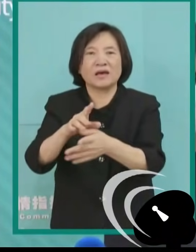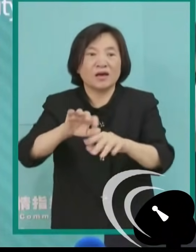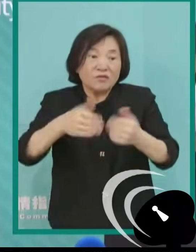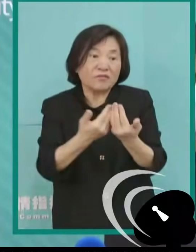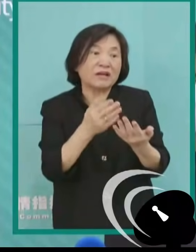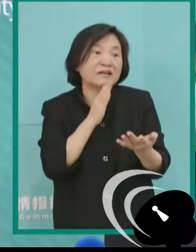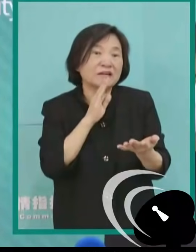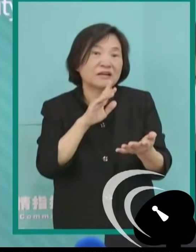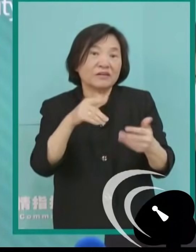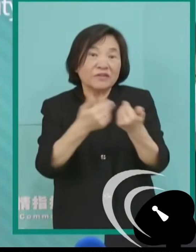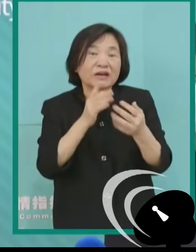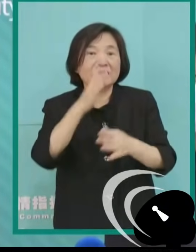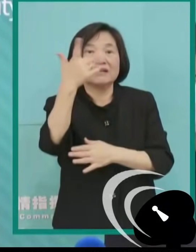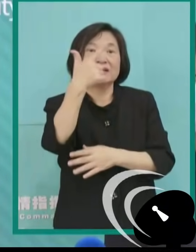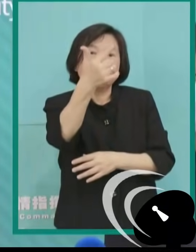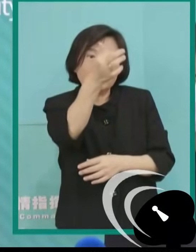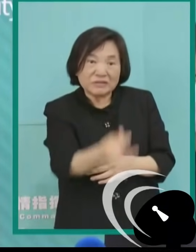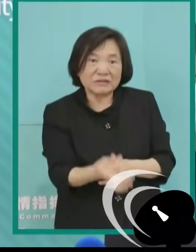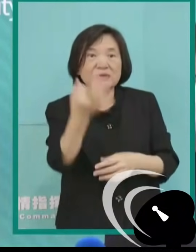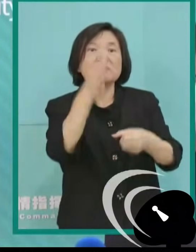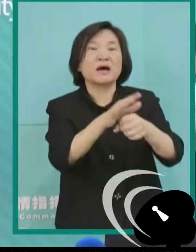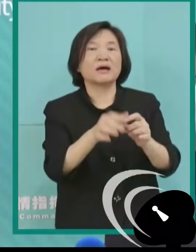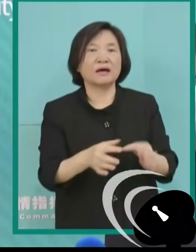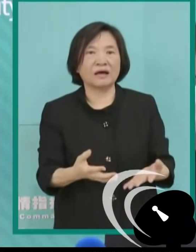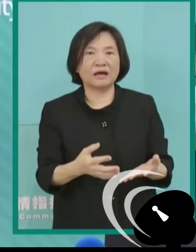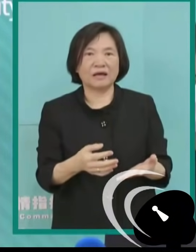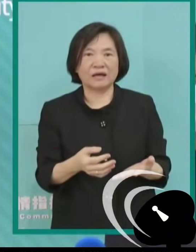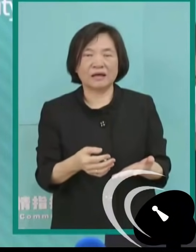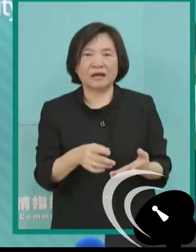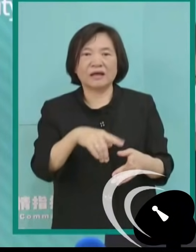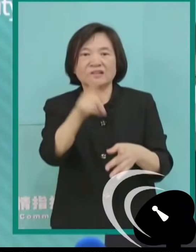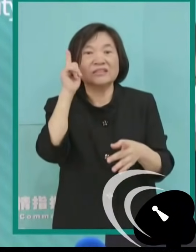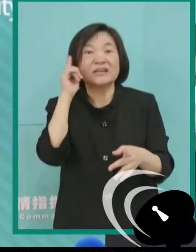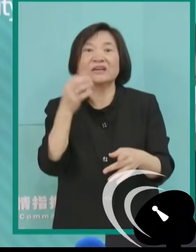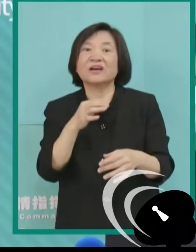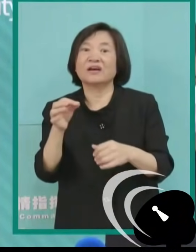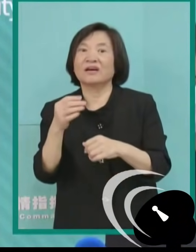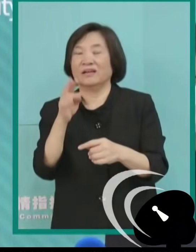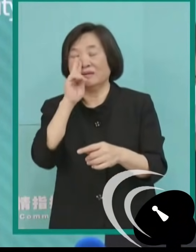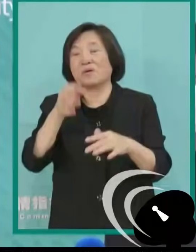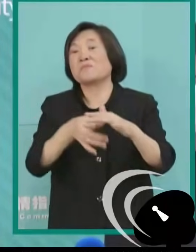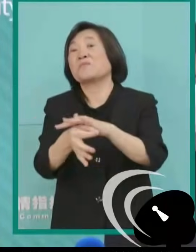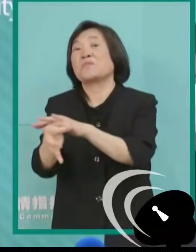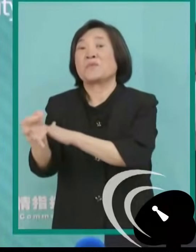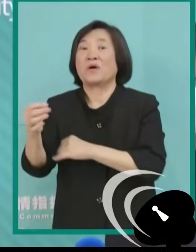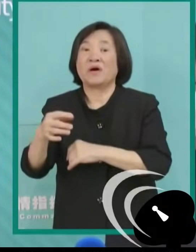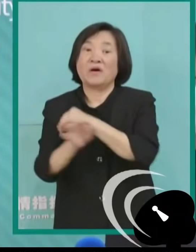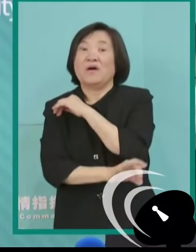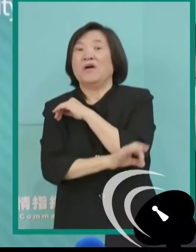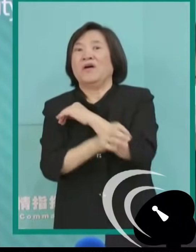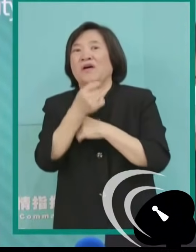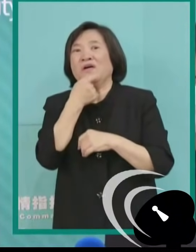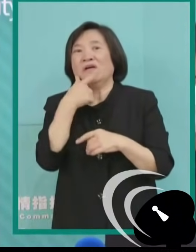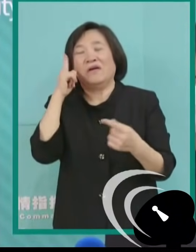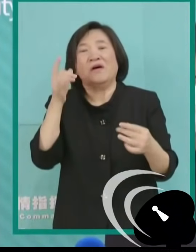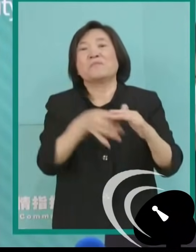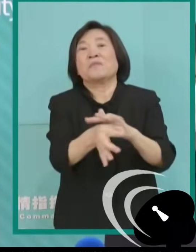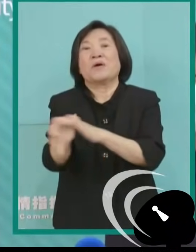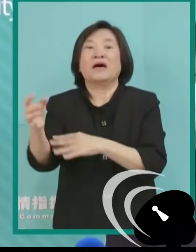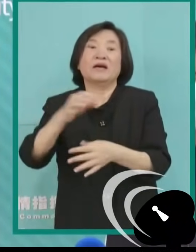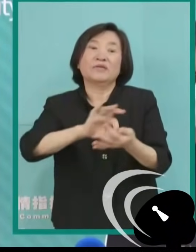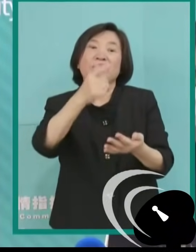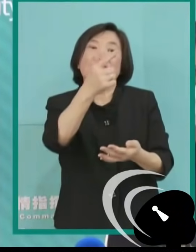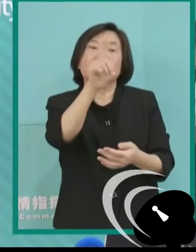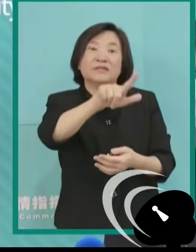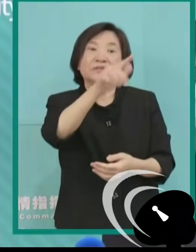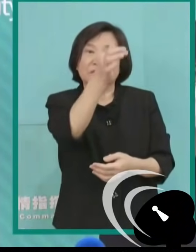个6000亿，把台湾看嘛，别那嘴急，你讲，我感觉还是。政治还是要有良心的，你开了千班，